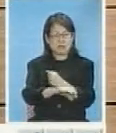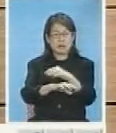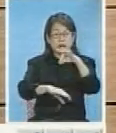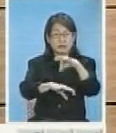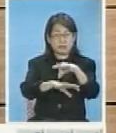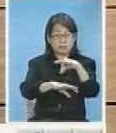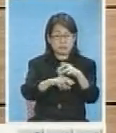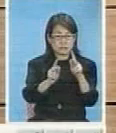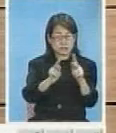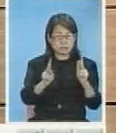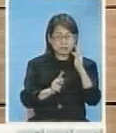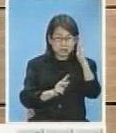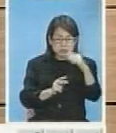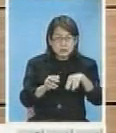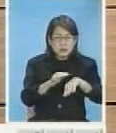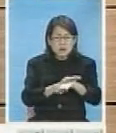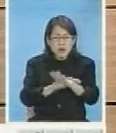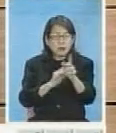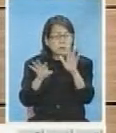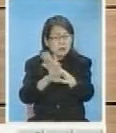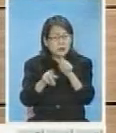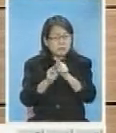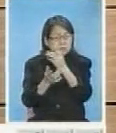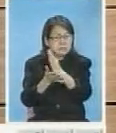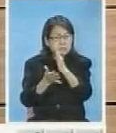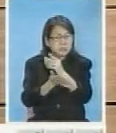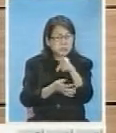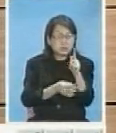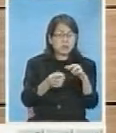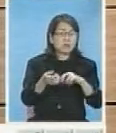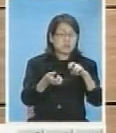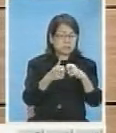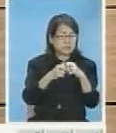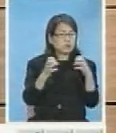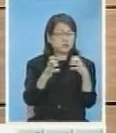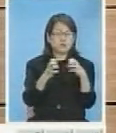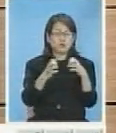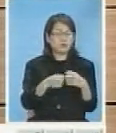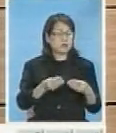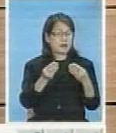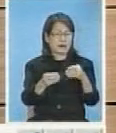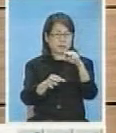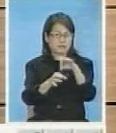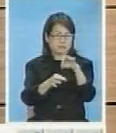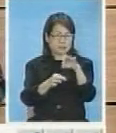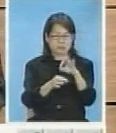มีผลประโยชน์ทับซ้อนสร้างความเสียหายให้กับธนาคาร านประธานที่เคาร